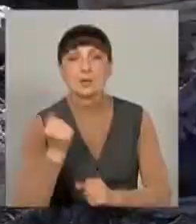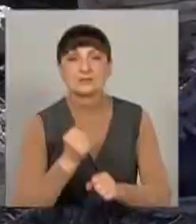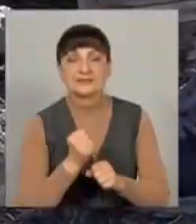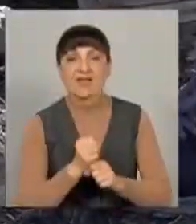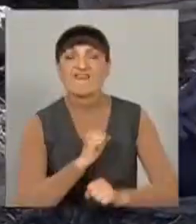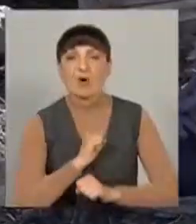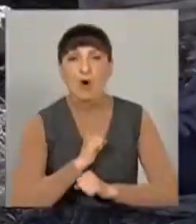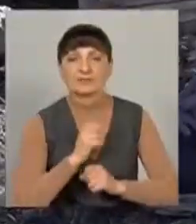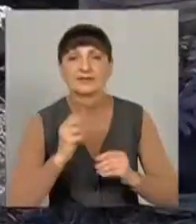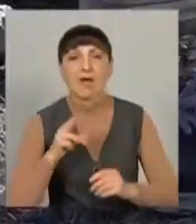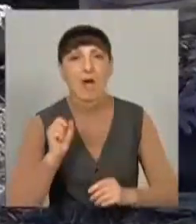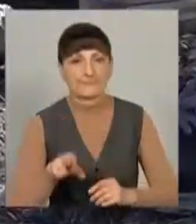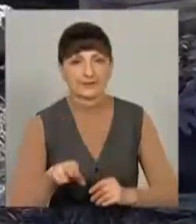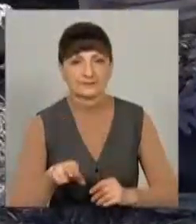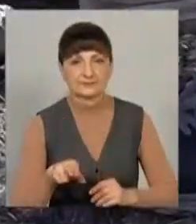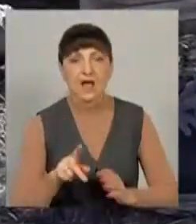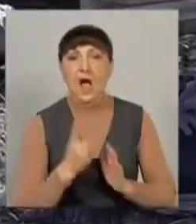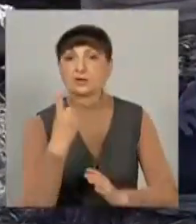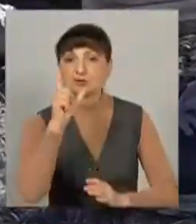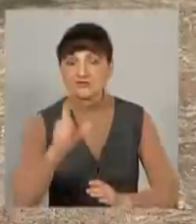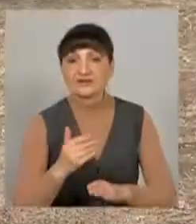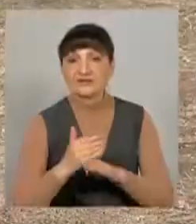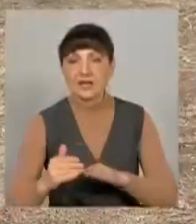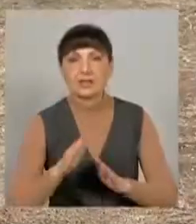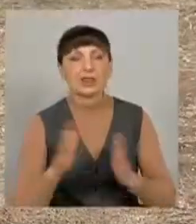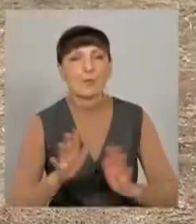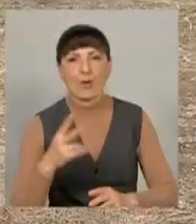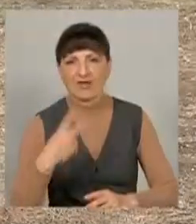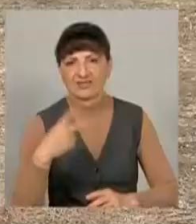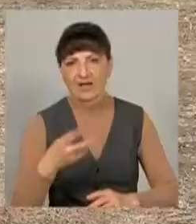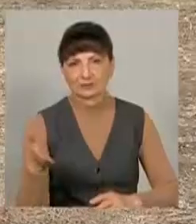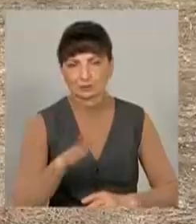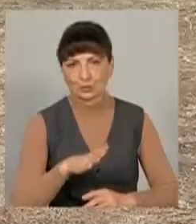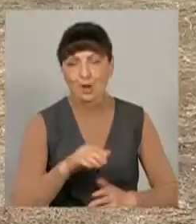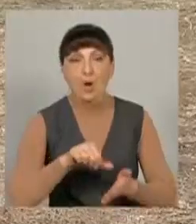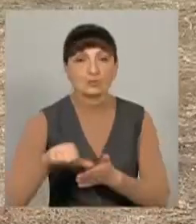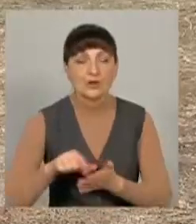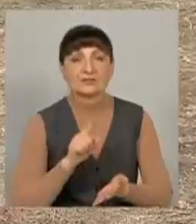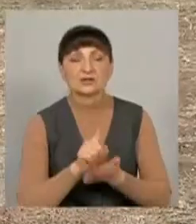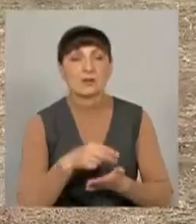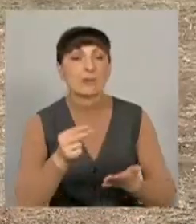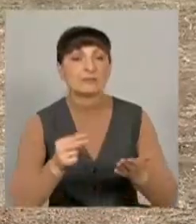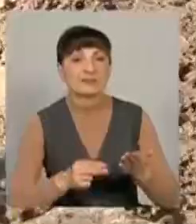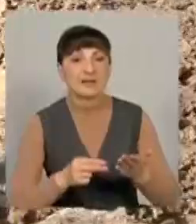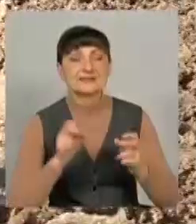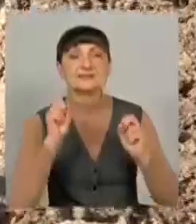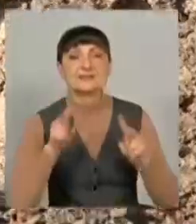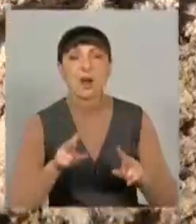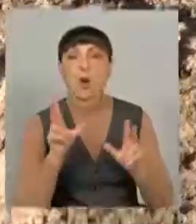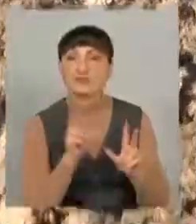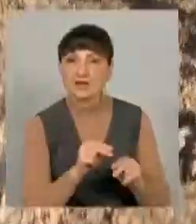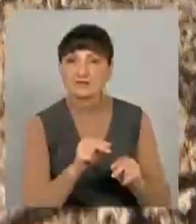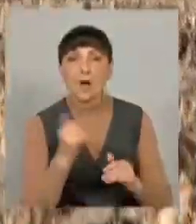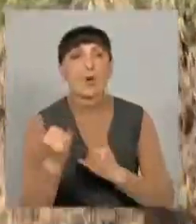в выходные дни апреля. На одного человека выделяется не более 20 саженцев. Участники должны подписать гарантийное обязательство